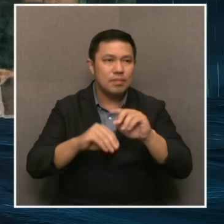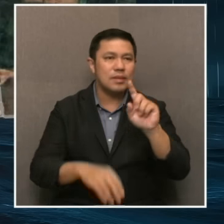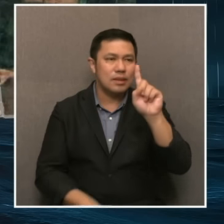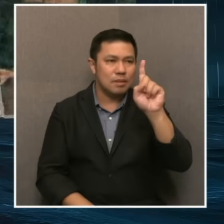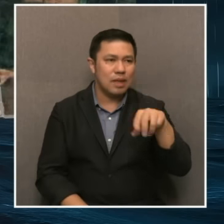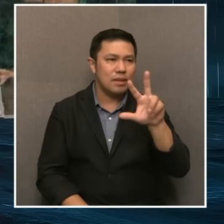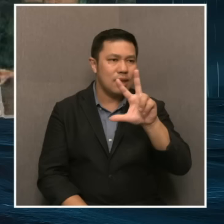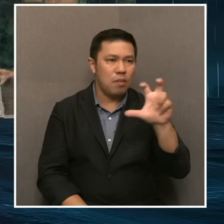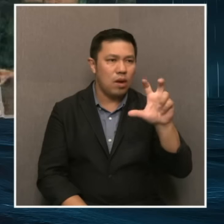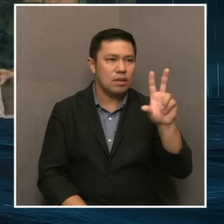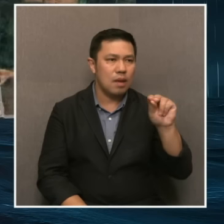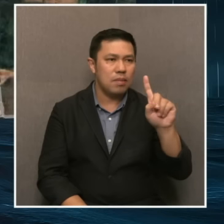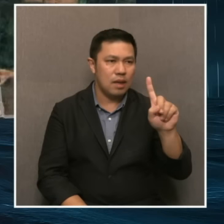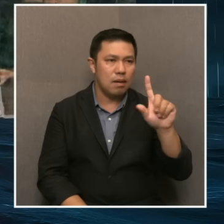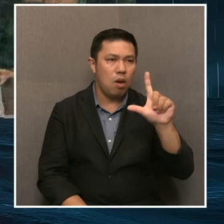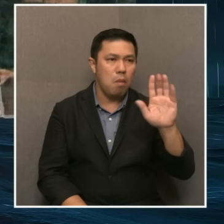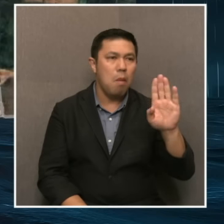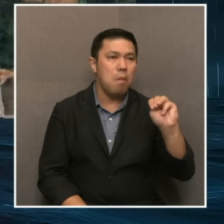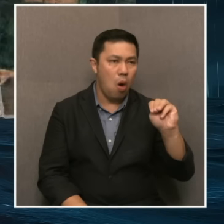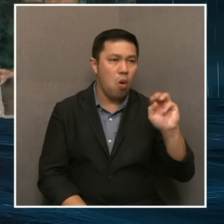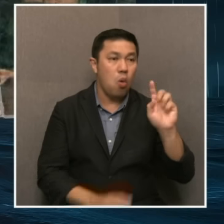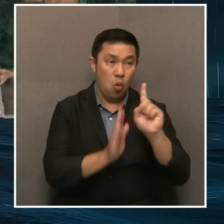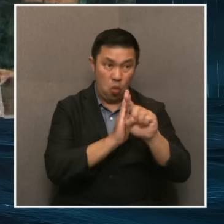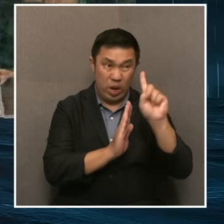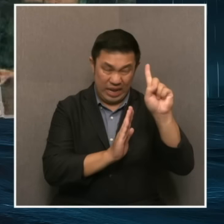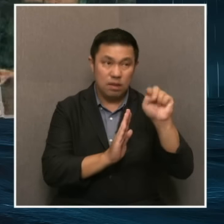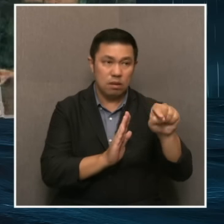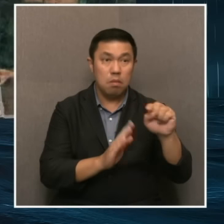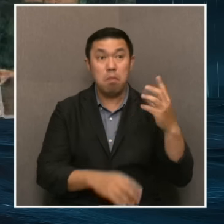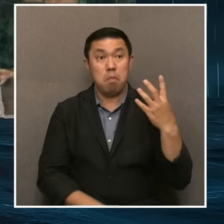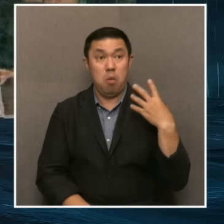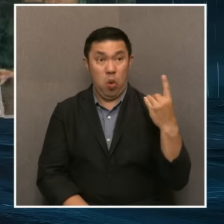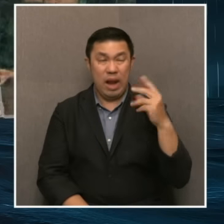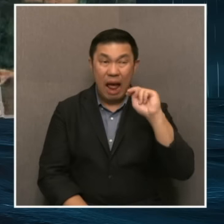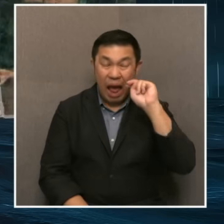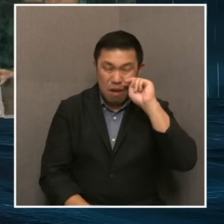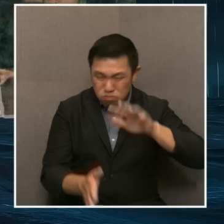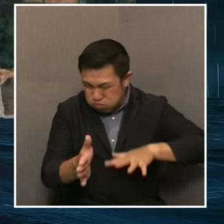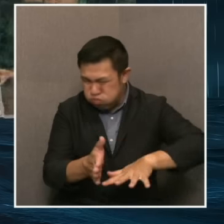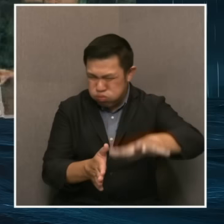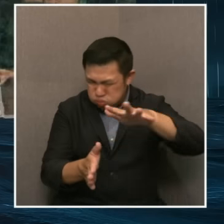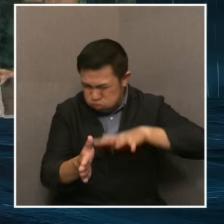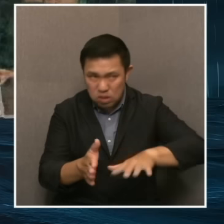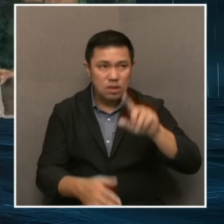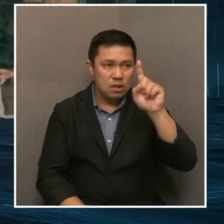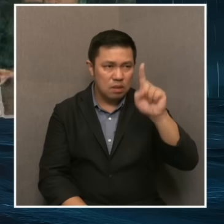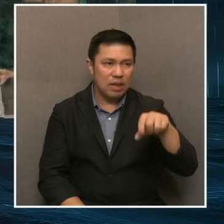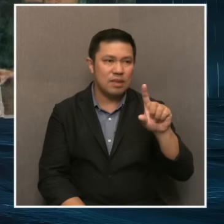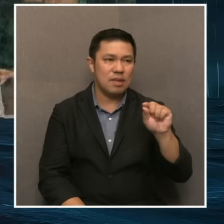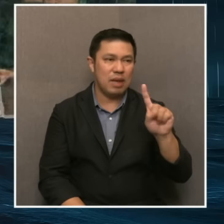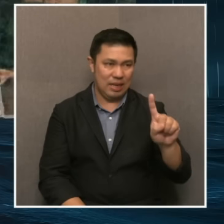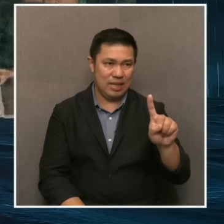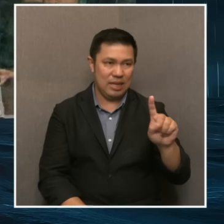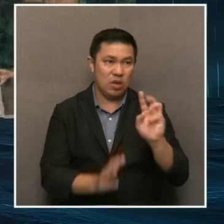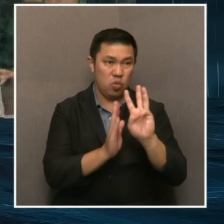1,3 31ลูกบาเมตรต่อวินาทีซึ่งเมื่อวานค่ะปริมาณน้ำไหลผ่านอยู่ที่ 1,2ลูกบา